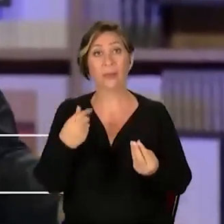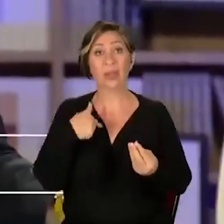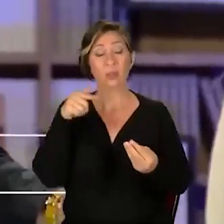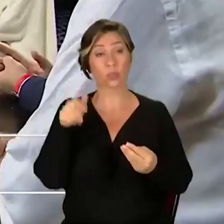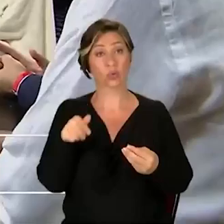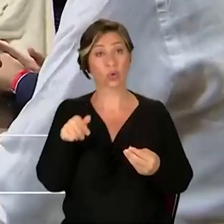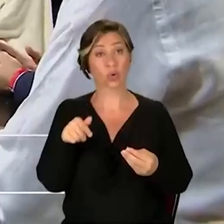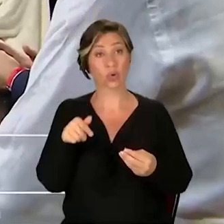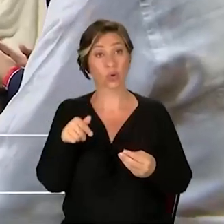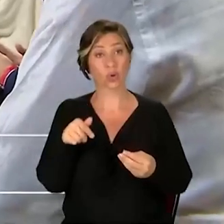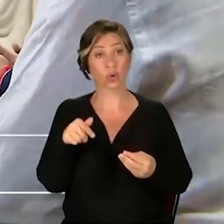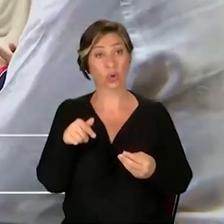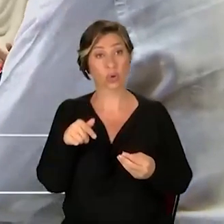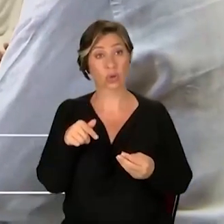bunu